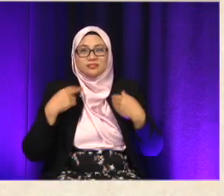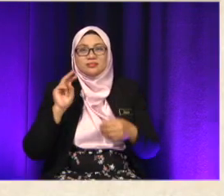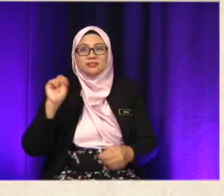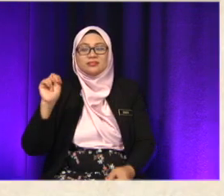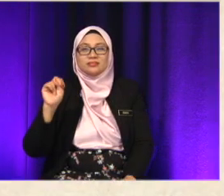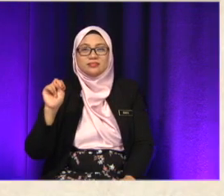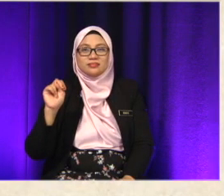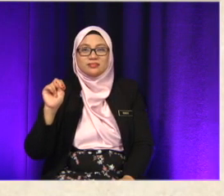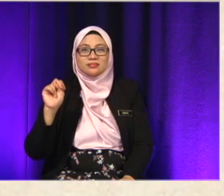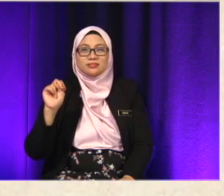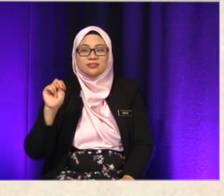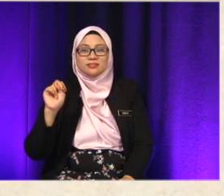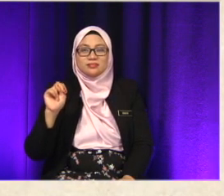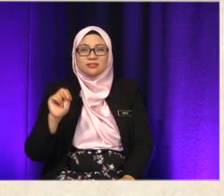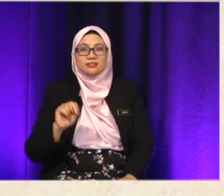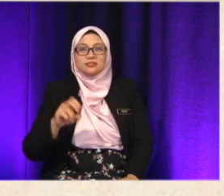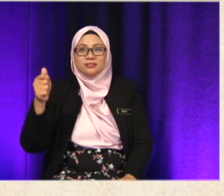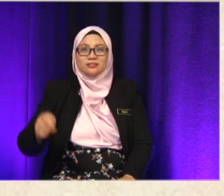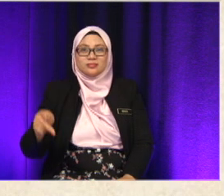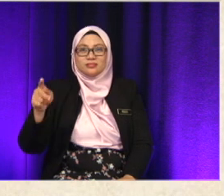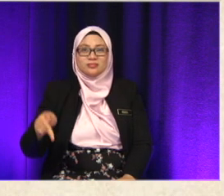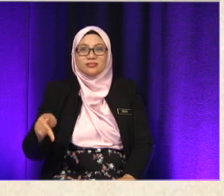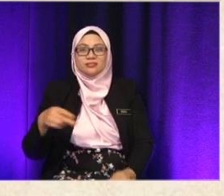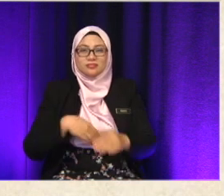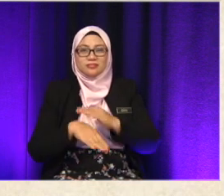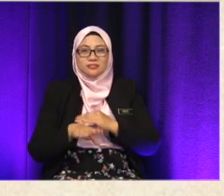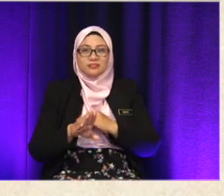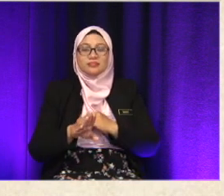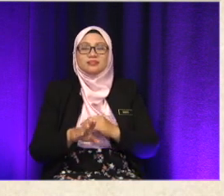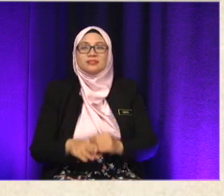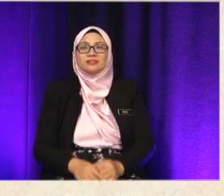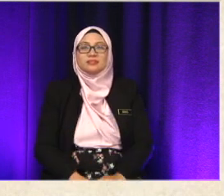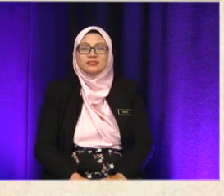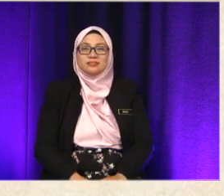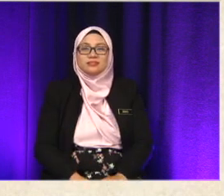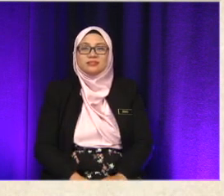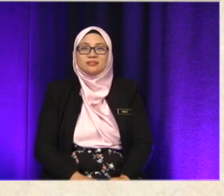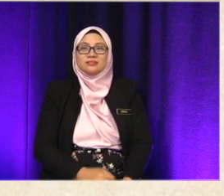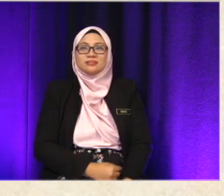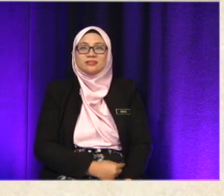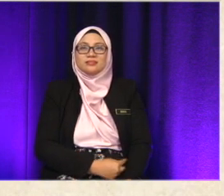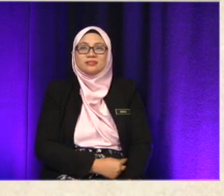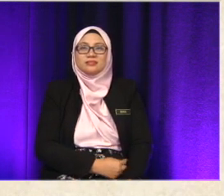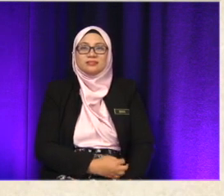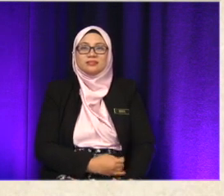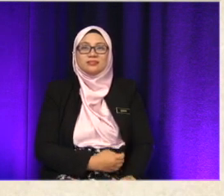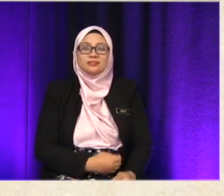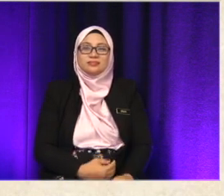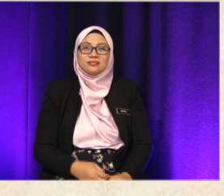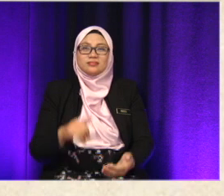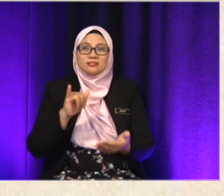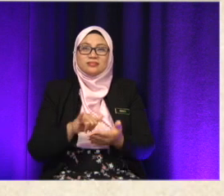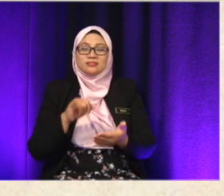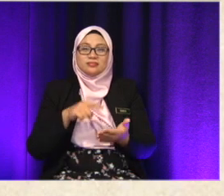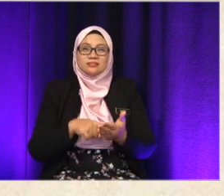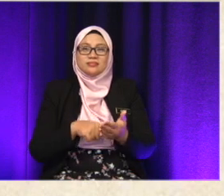pump masuk balik ke tangki. Pump masuk balik ke tangki. Okey, teruskan lagi. Okey. Yang ni adalah operasi